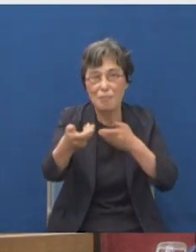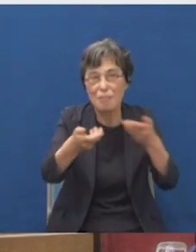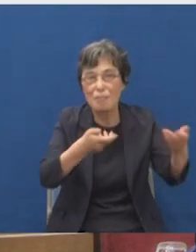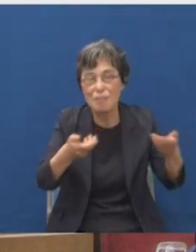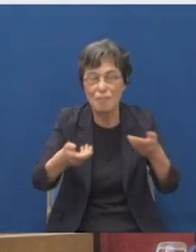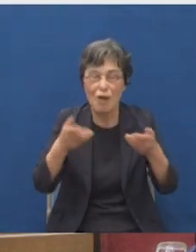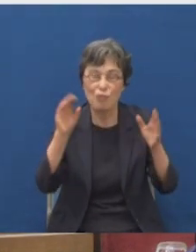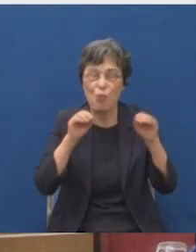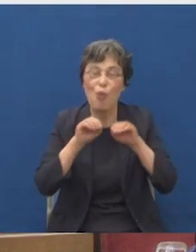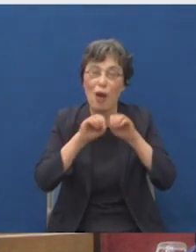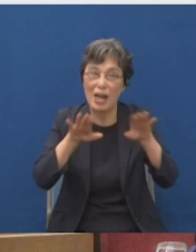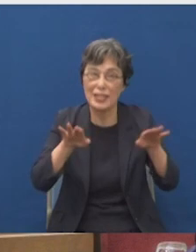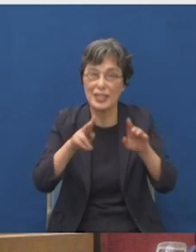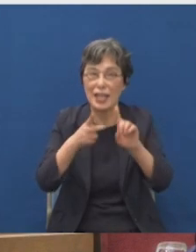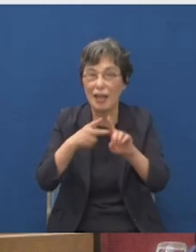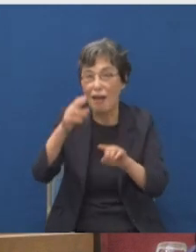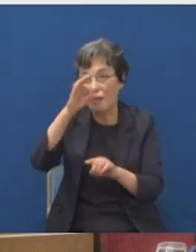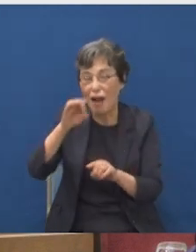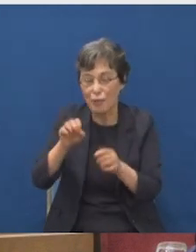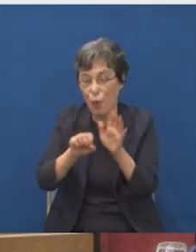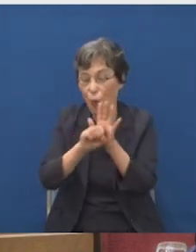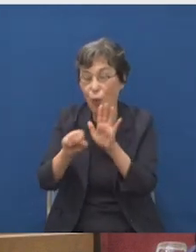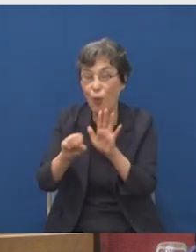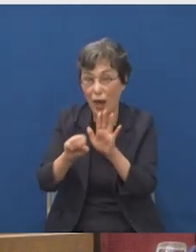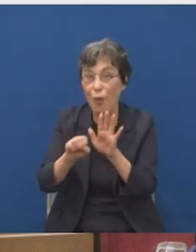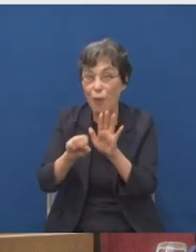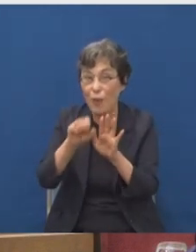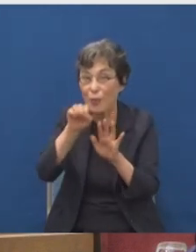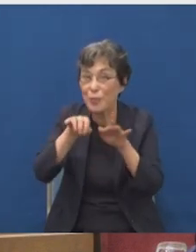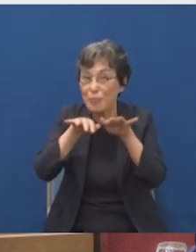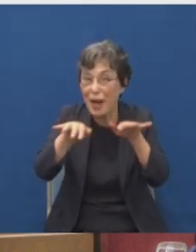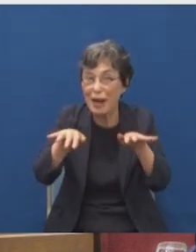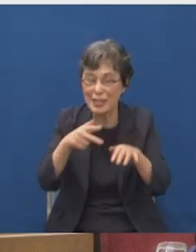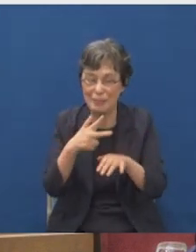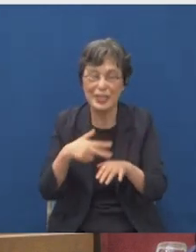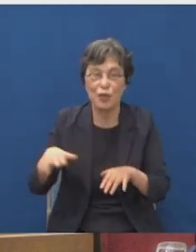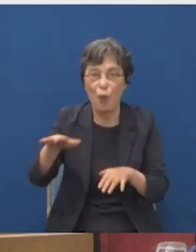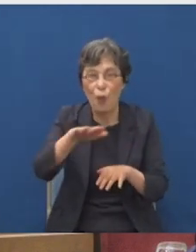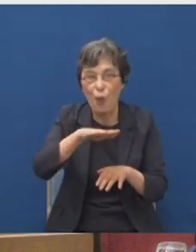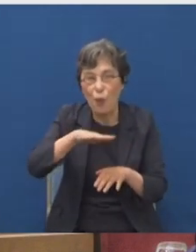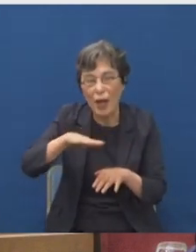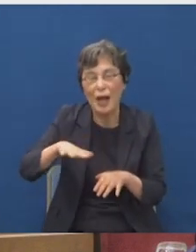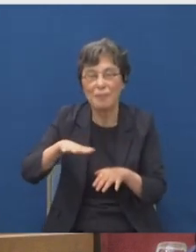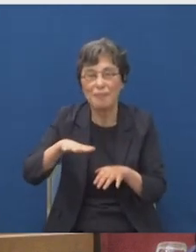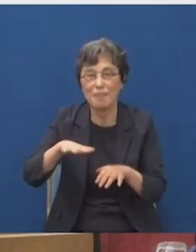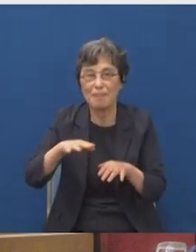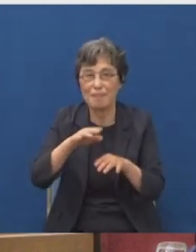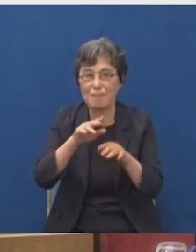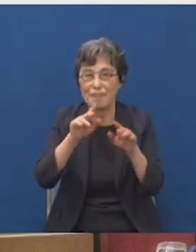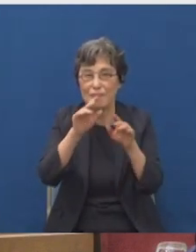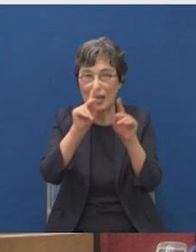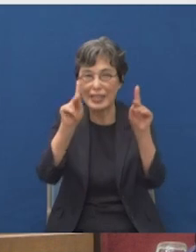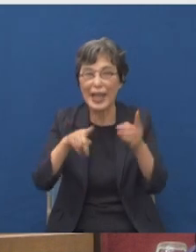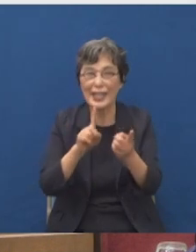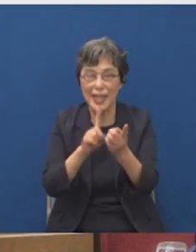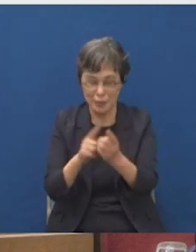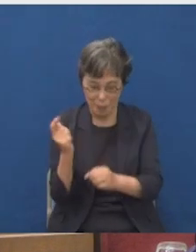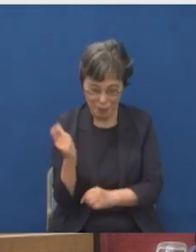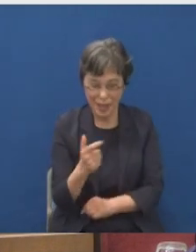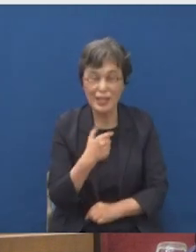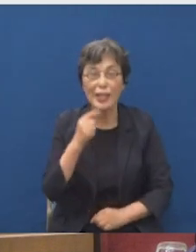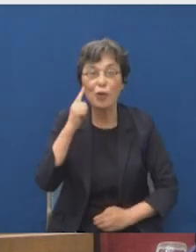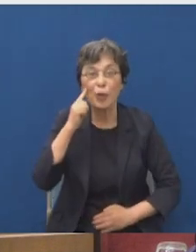信、さらに観光がもたらす効果等を発信し、市民共感を促進していくなど、観光課題対策を一層強化してまい